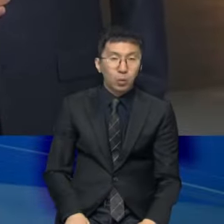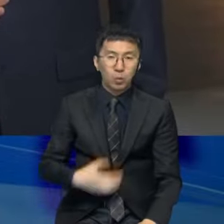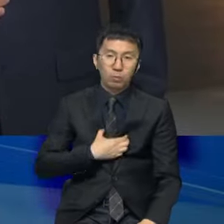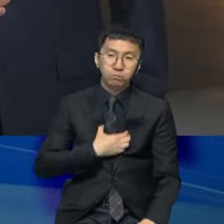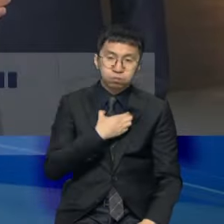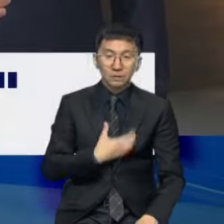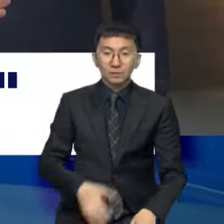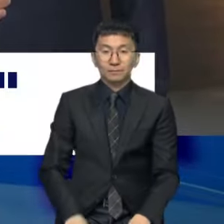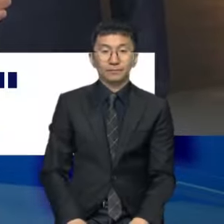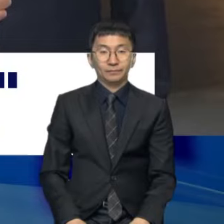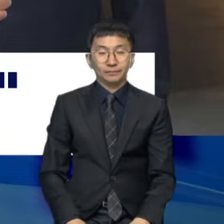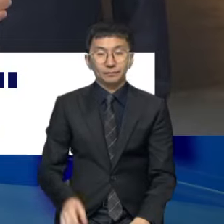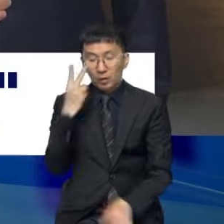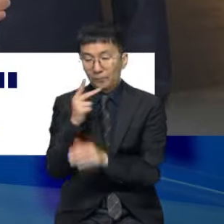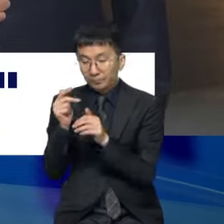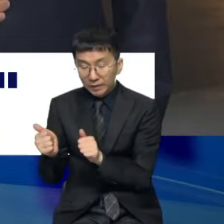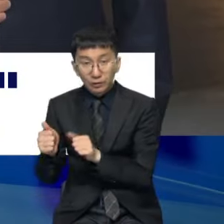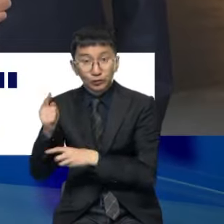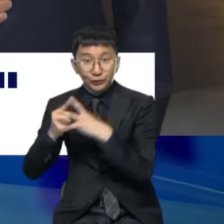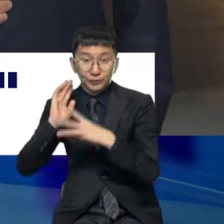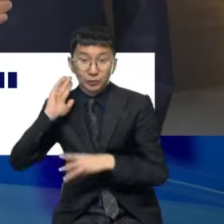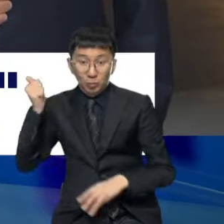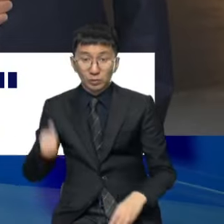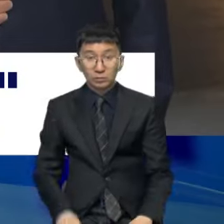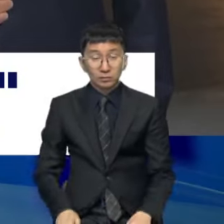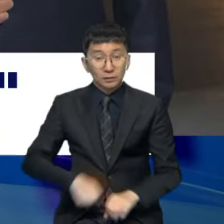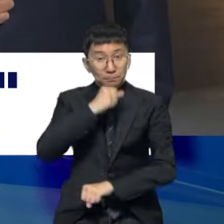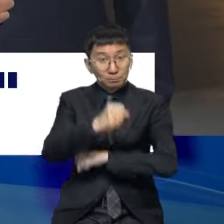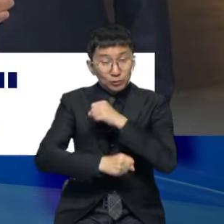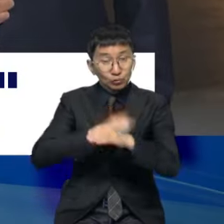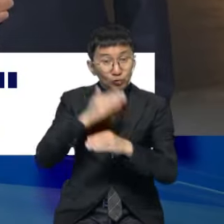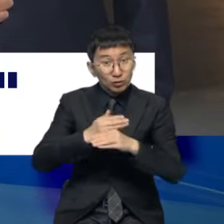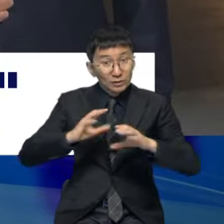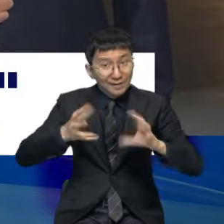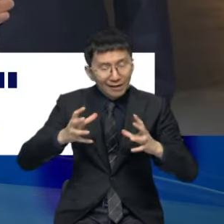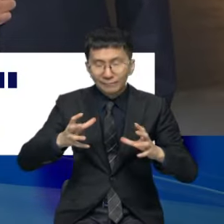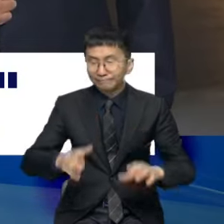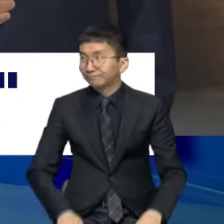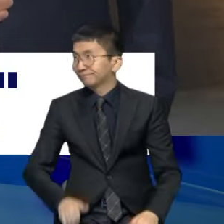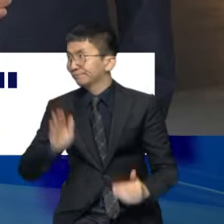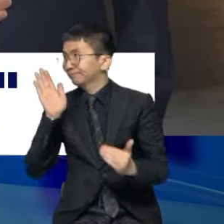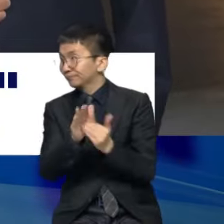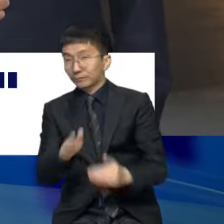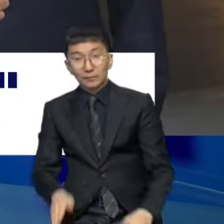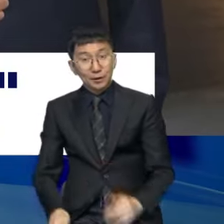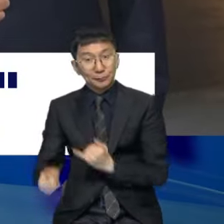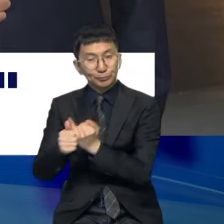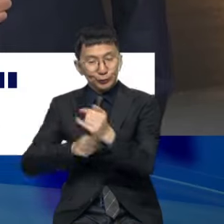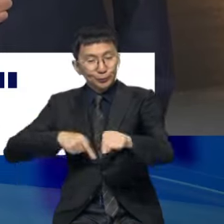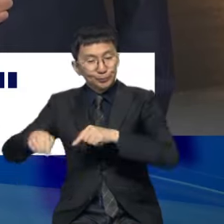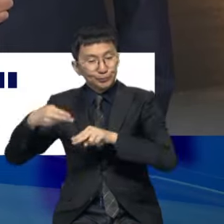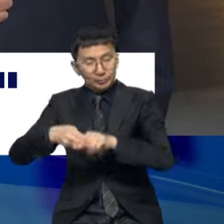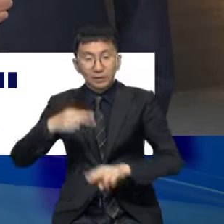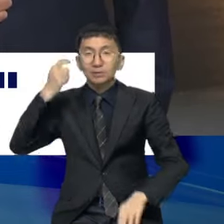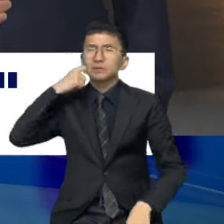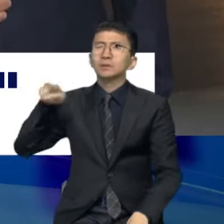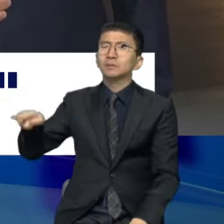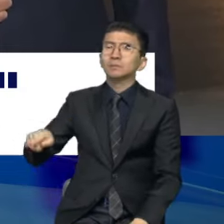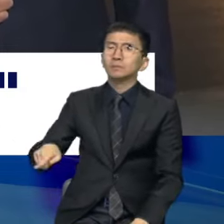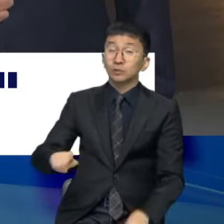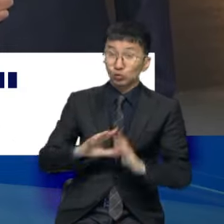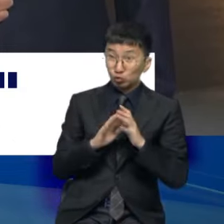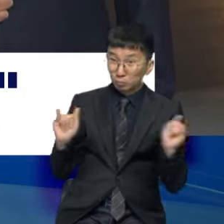윤 대통령과 검찰의 만행은 민주공화국을 부정하고 김건희 여사 왕국을 선언한 거라며 국민은 부패한 절대 권력을